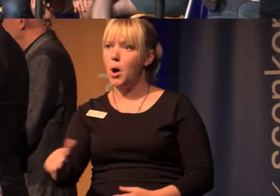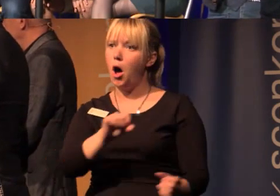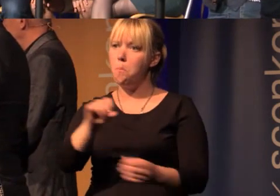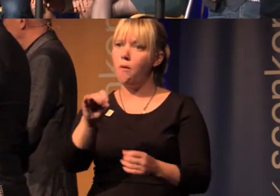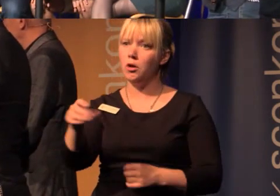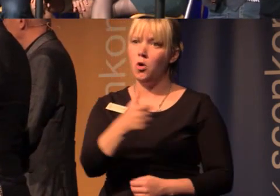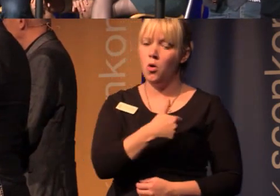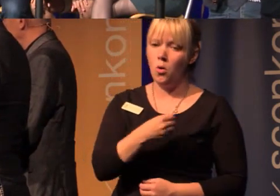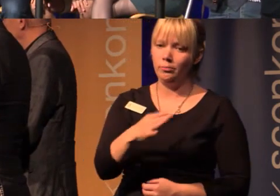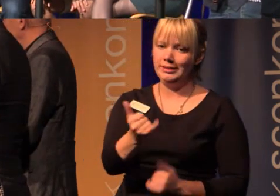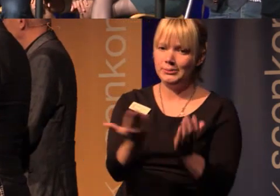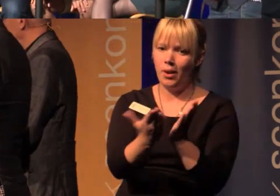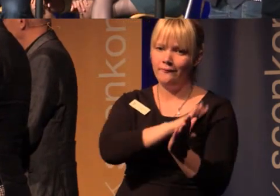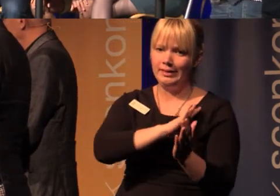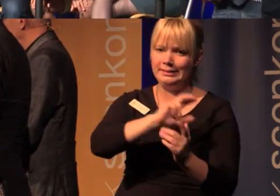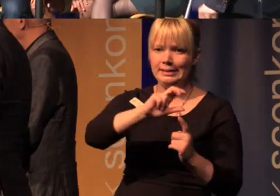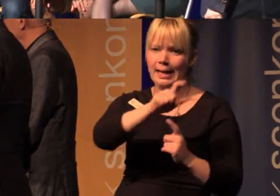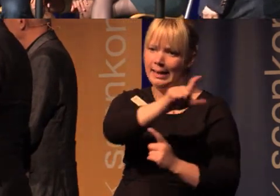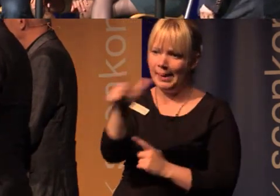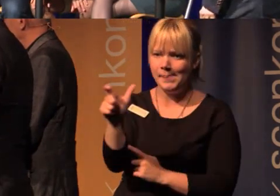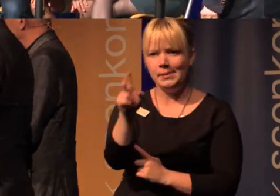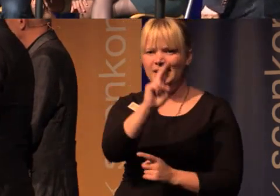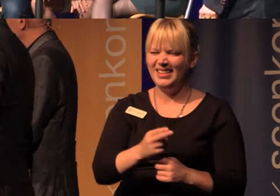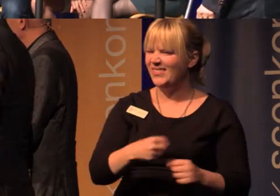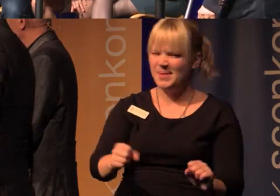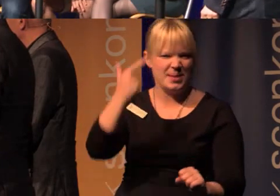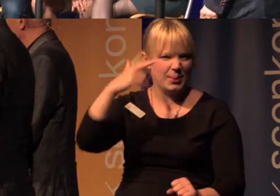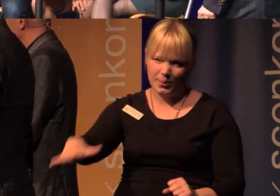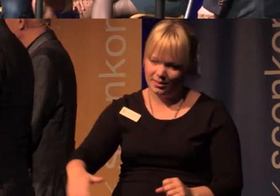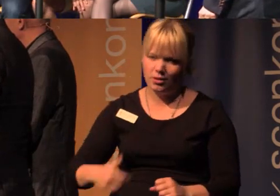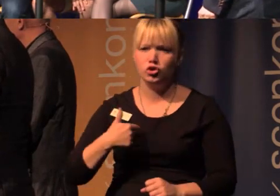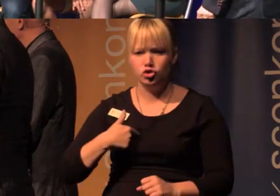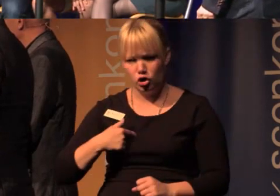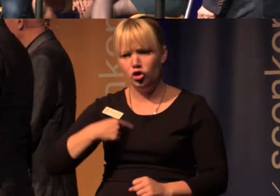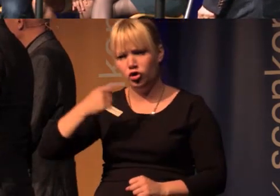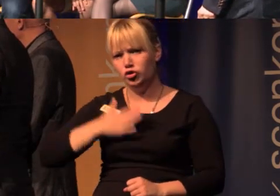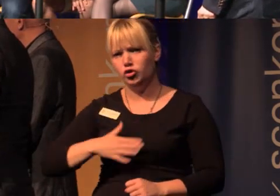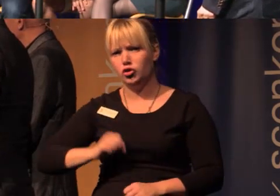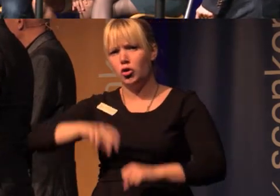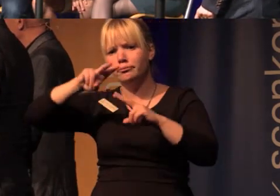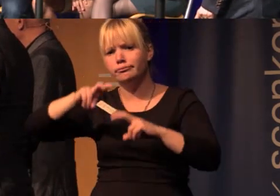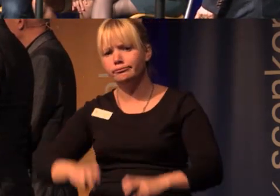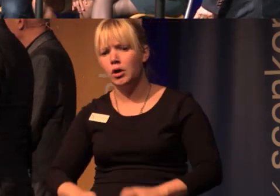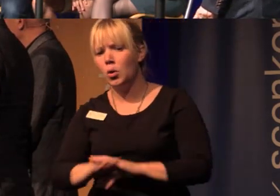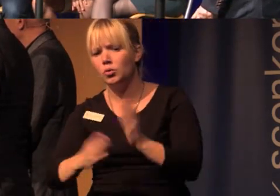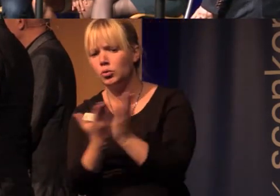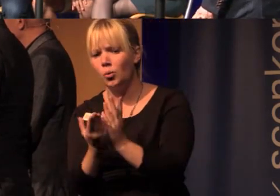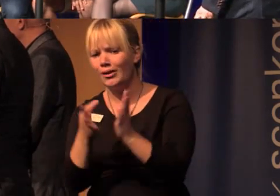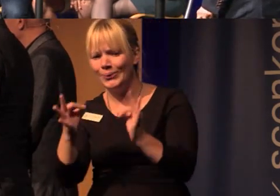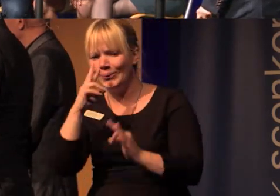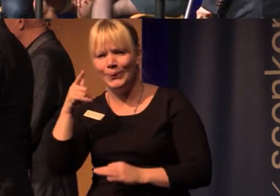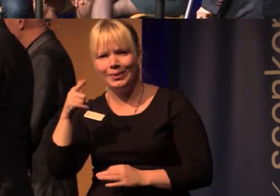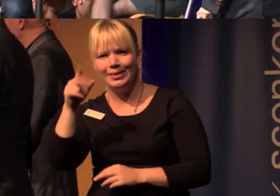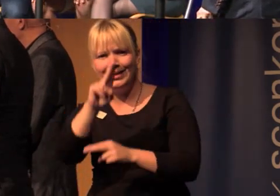med estetisk verksamhet. Jag tror att det här är snarare någonting som man borde titta närmare på. Vad händer i grundskolan med den estetiska undervisningen?